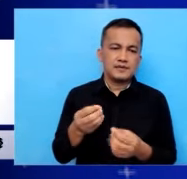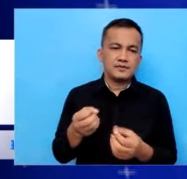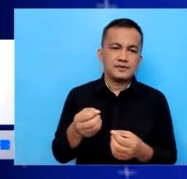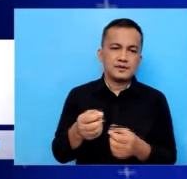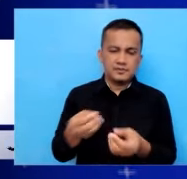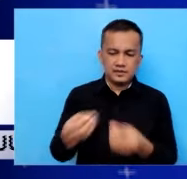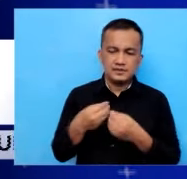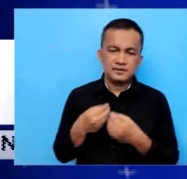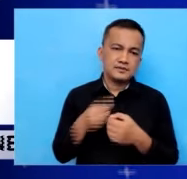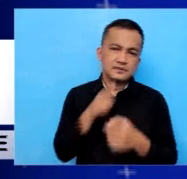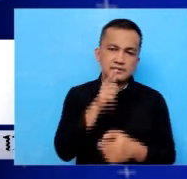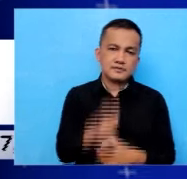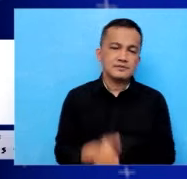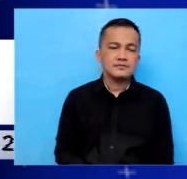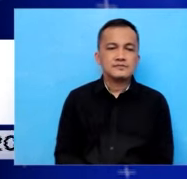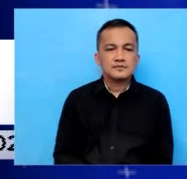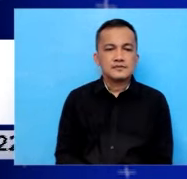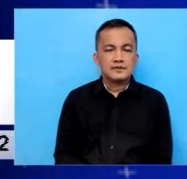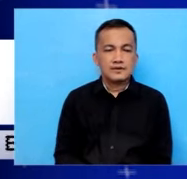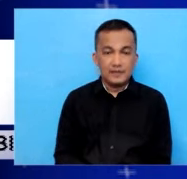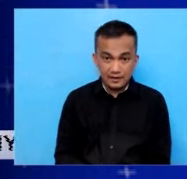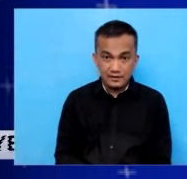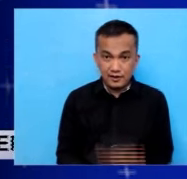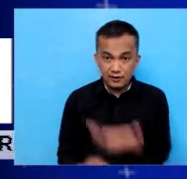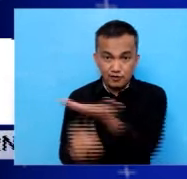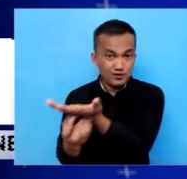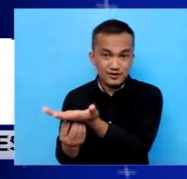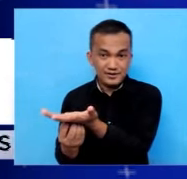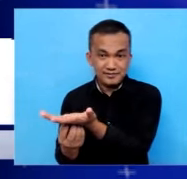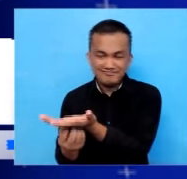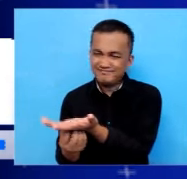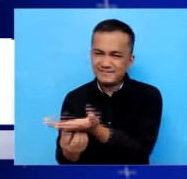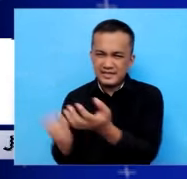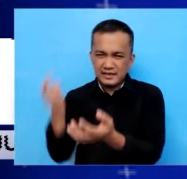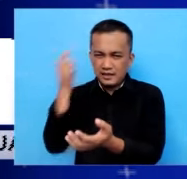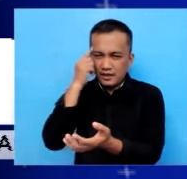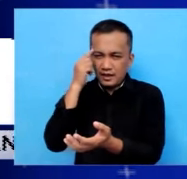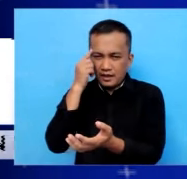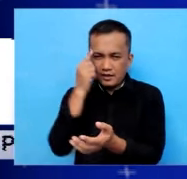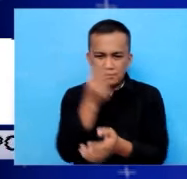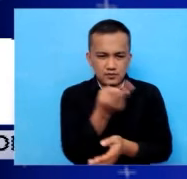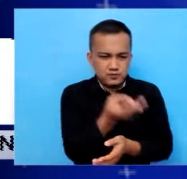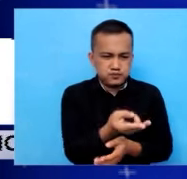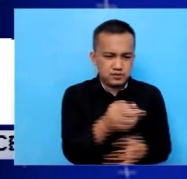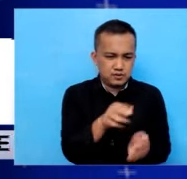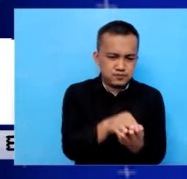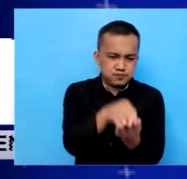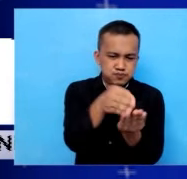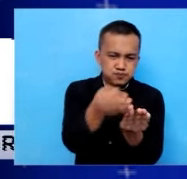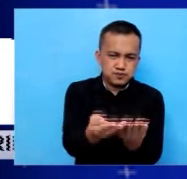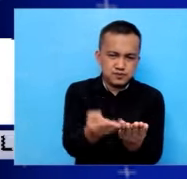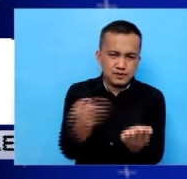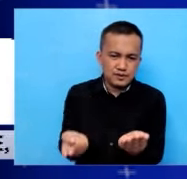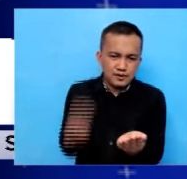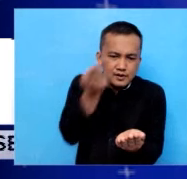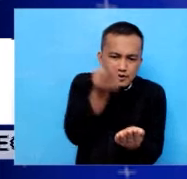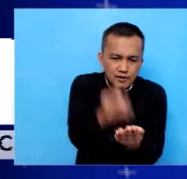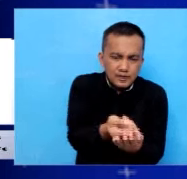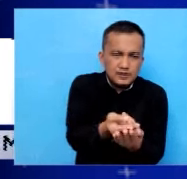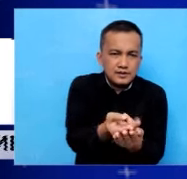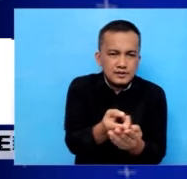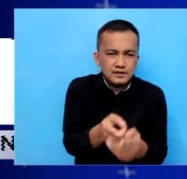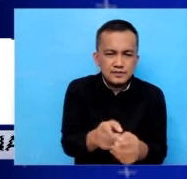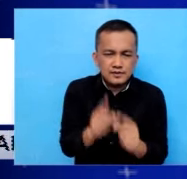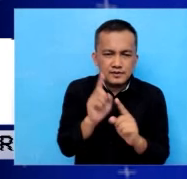yan. Kaya imbis na sa kawali idiretso, naisipan ng sabongero na gawa ng kabaong ang kanyang alaga mula sa pinapasukan